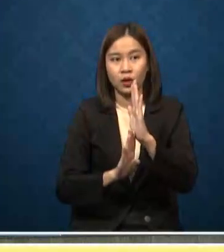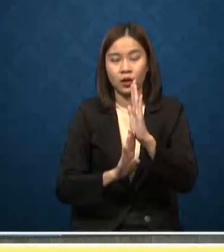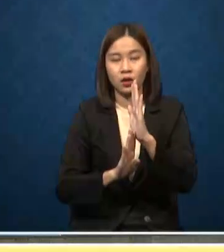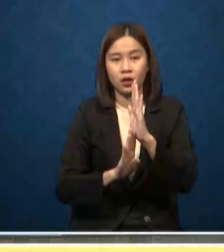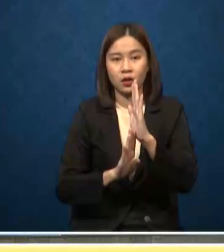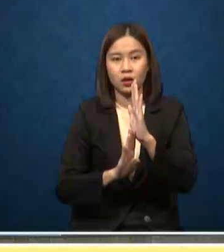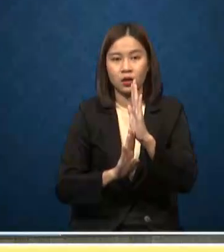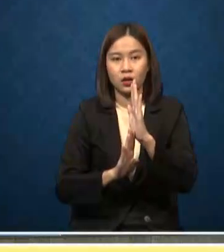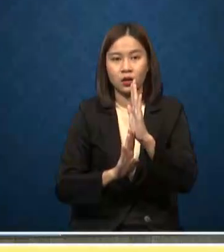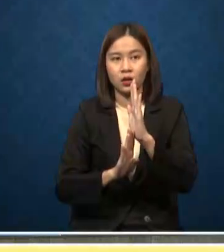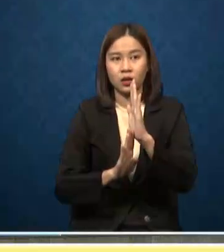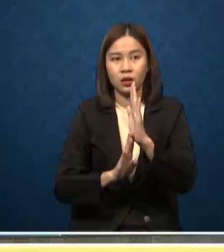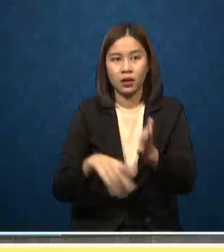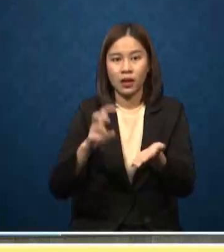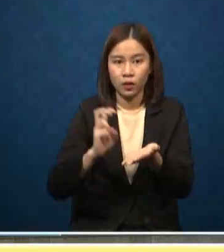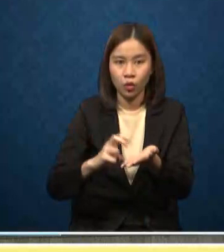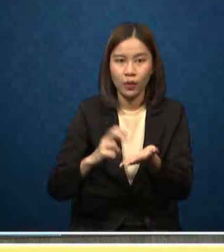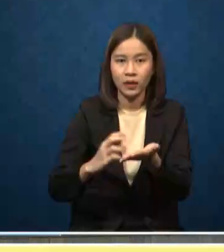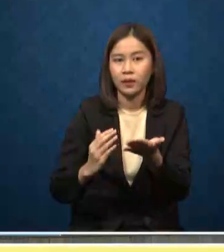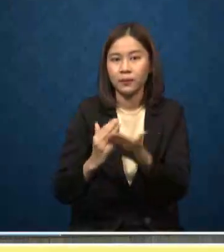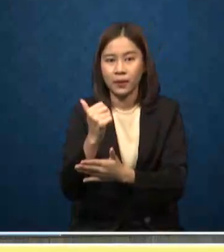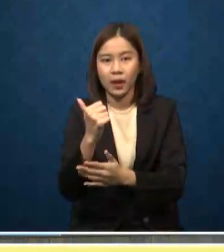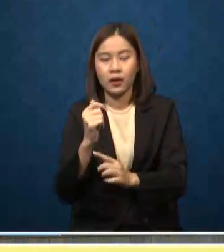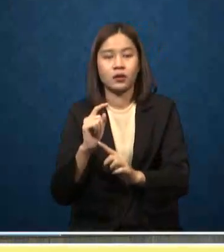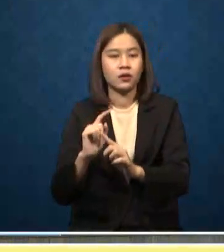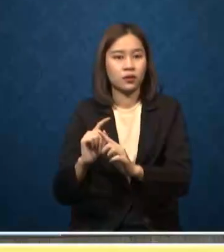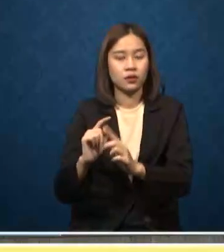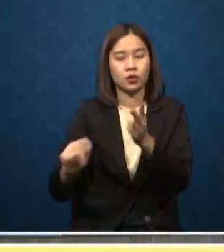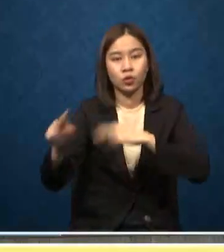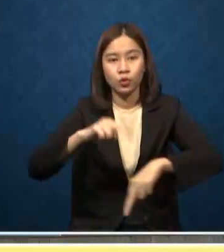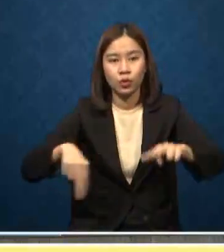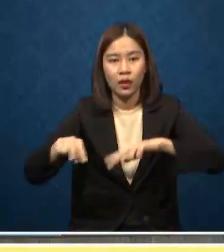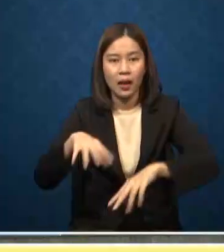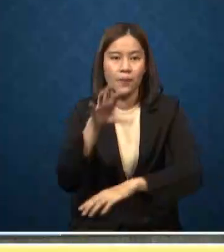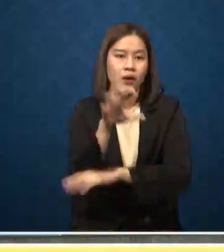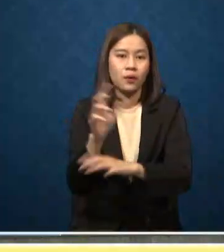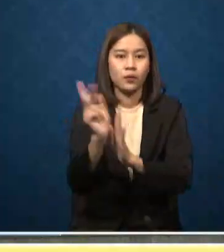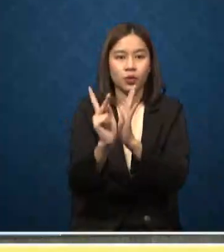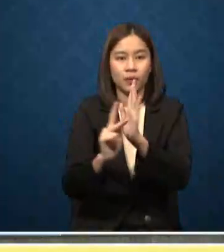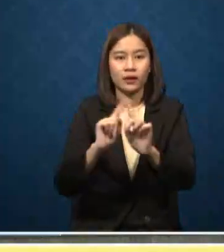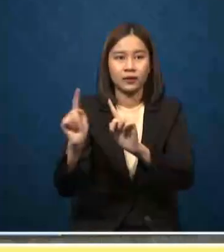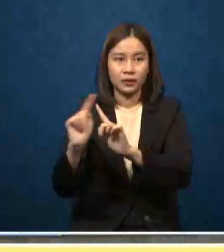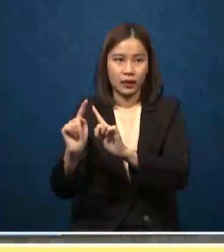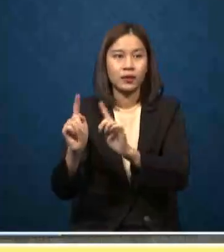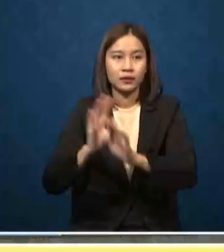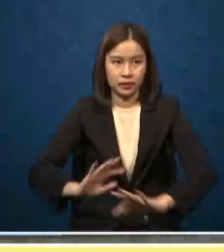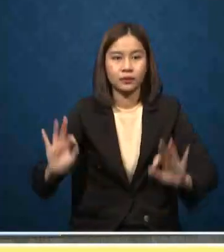การอนุมัติอนุญาตและการดูแลการบังคับใช้กฎหมายอย่างเคร่งครัด